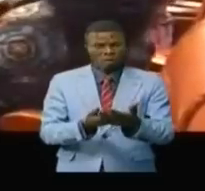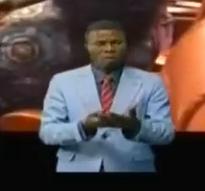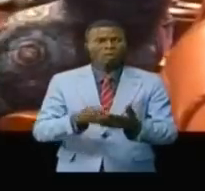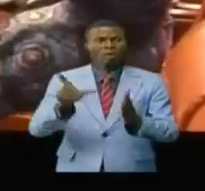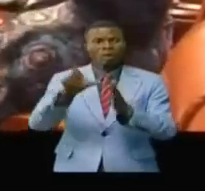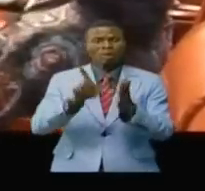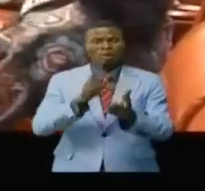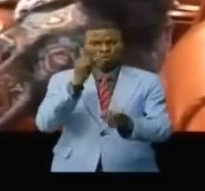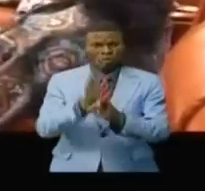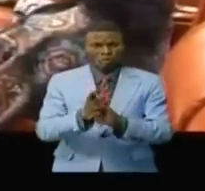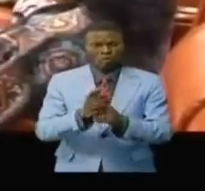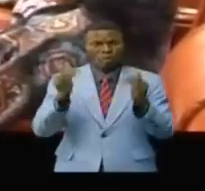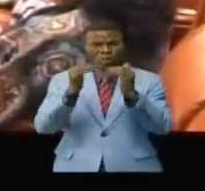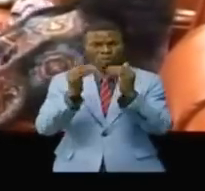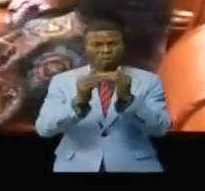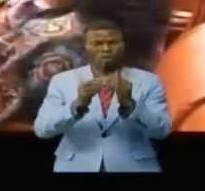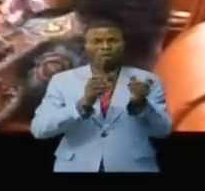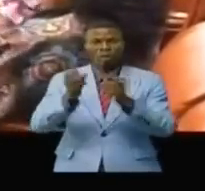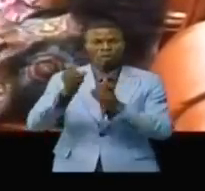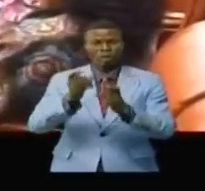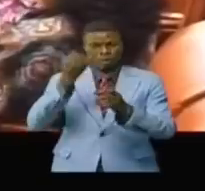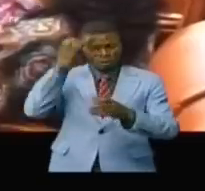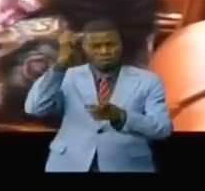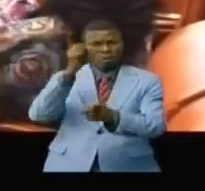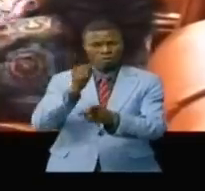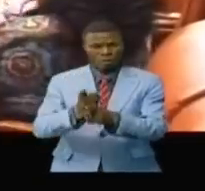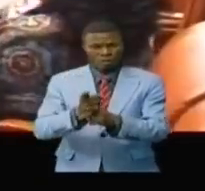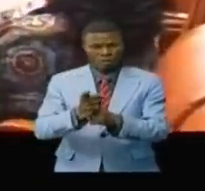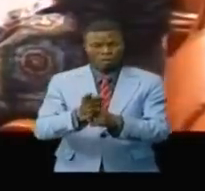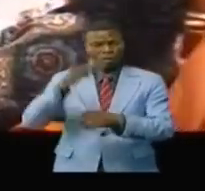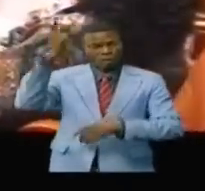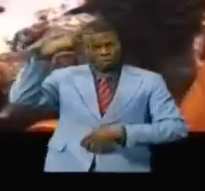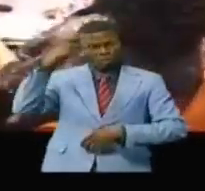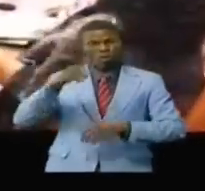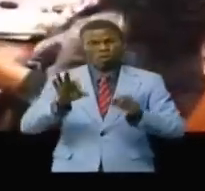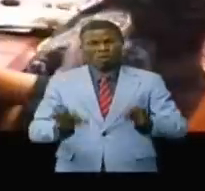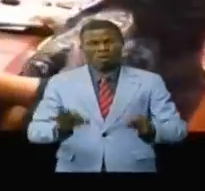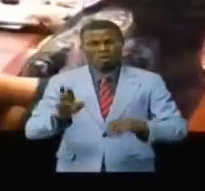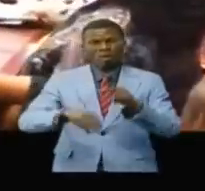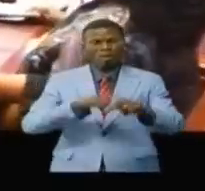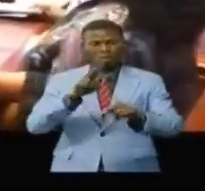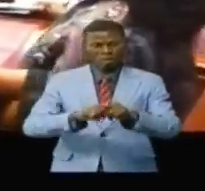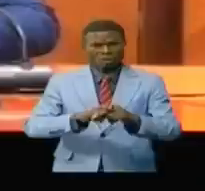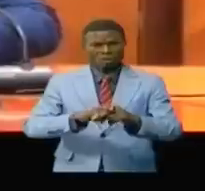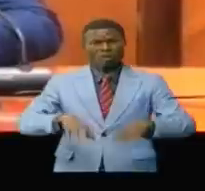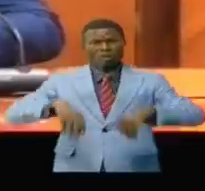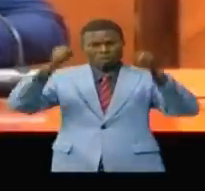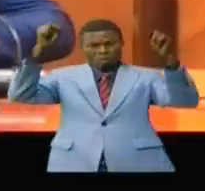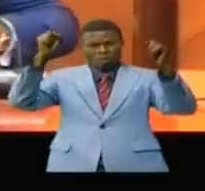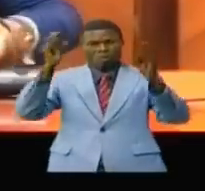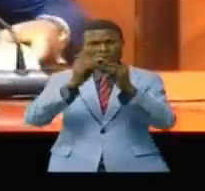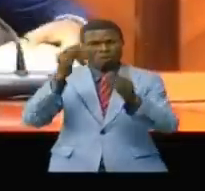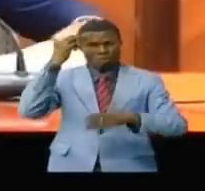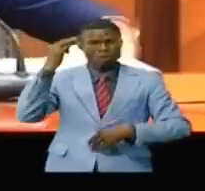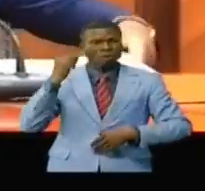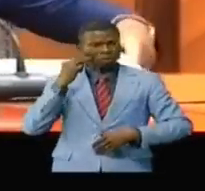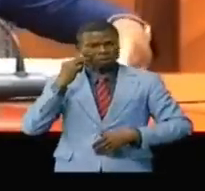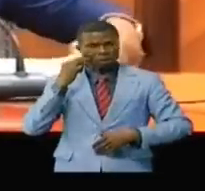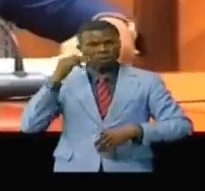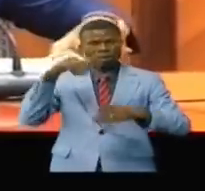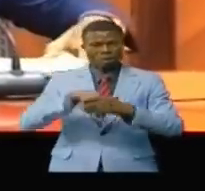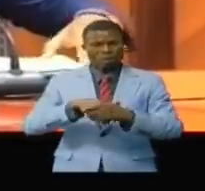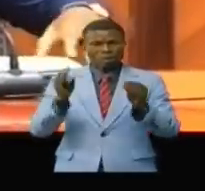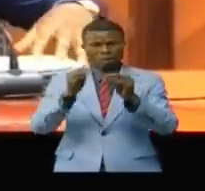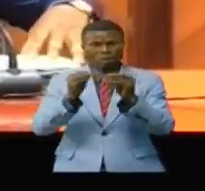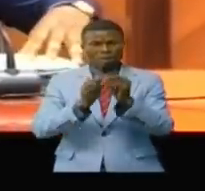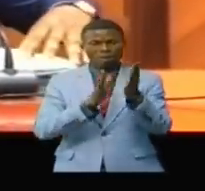légal conforme aux orientations et lignes directrices de la politique foncière nationale approuvée en Conseil des ministres au cours de sa